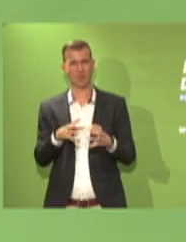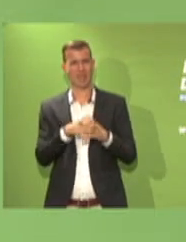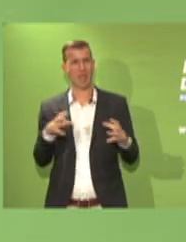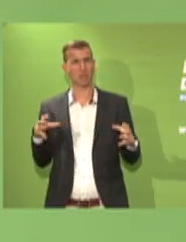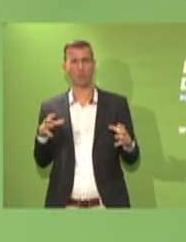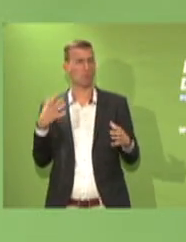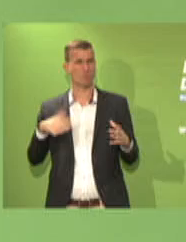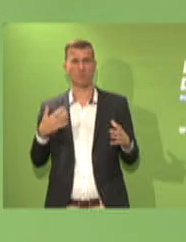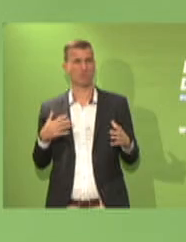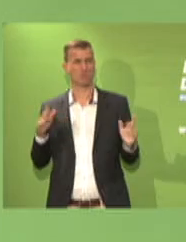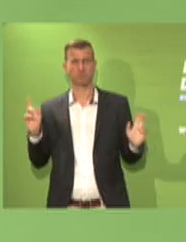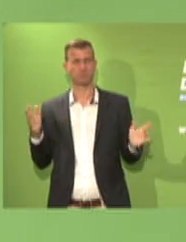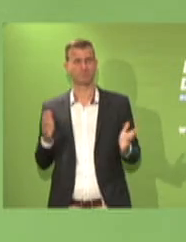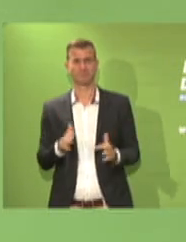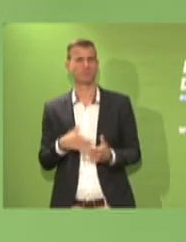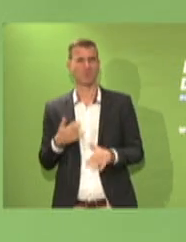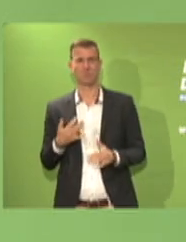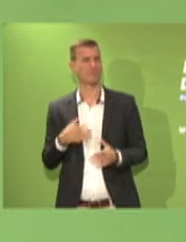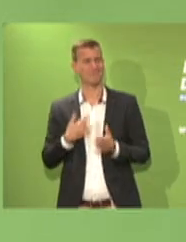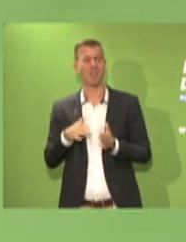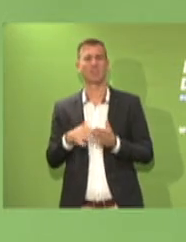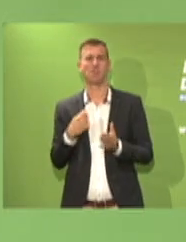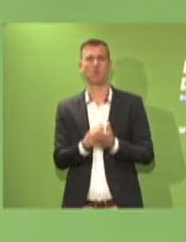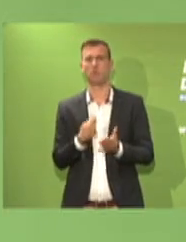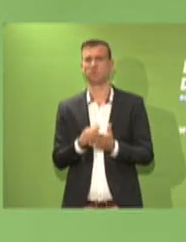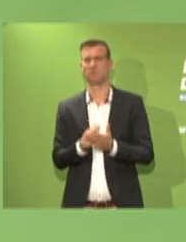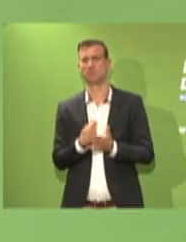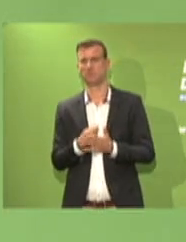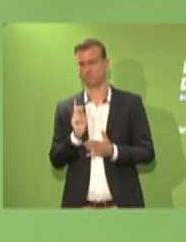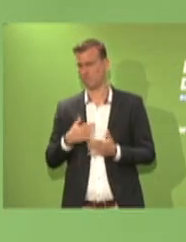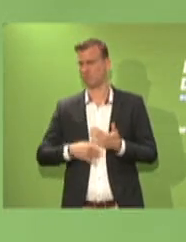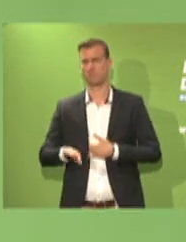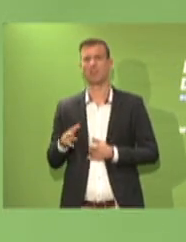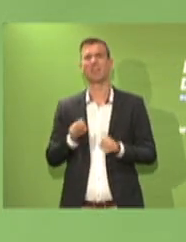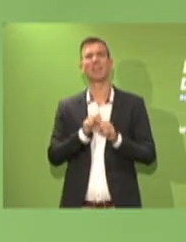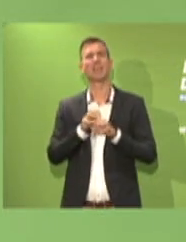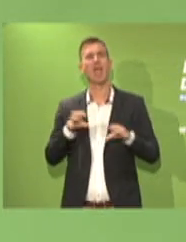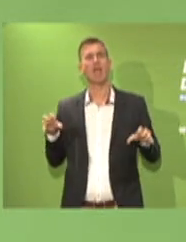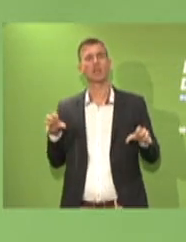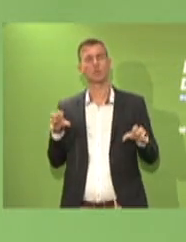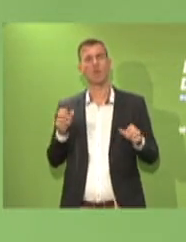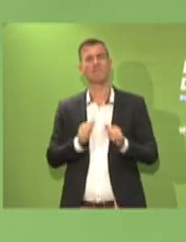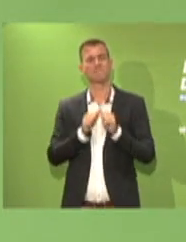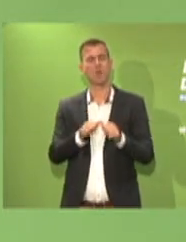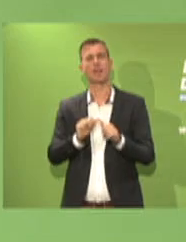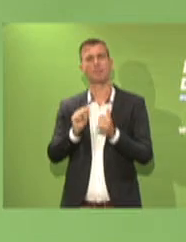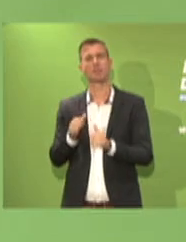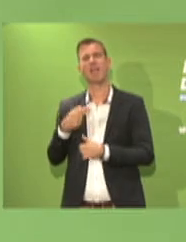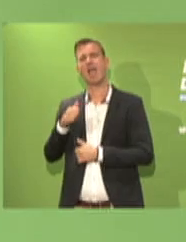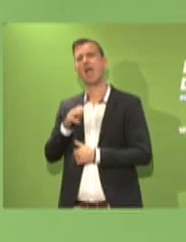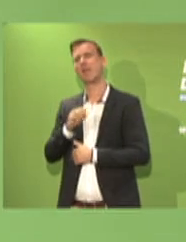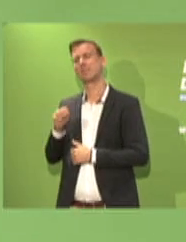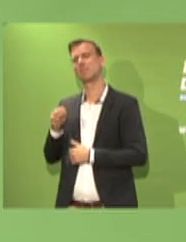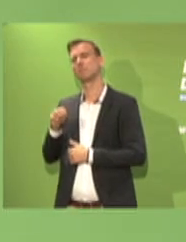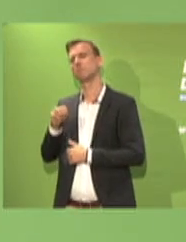nicht beseitigt. Auch das wird noch weitere Kosten verursachen. Der Reaktor, das Folgemodell, das in Hamm-Üntrop steht, da